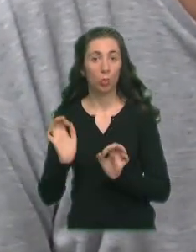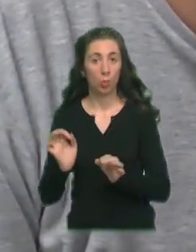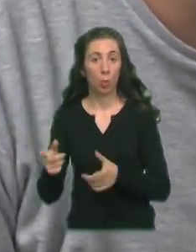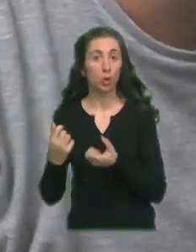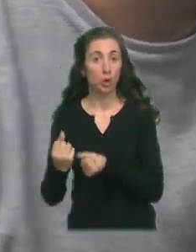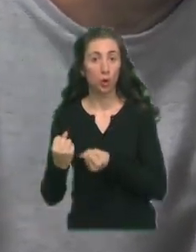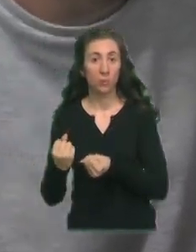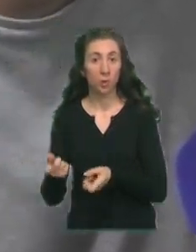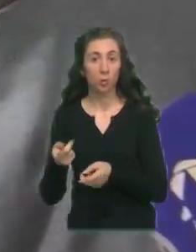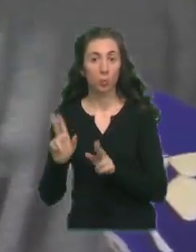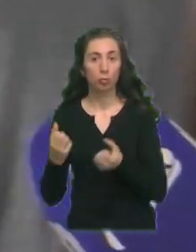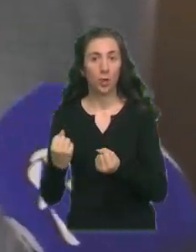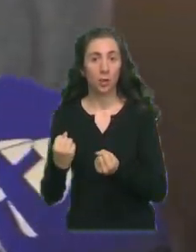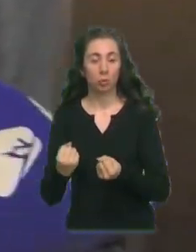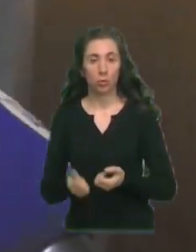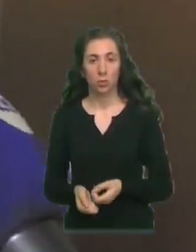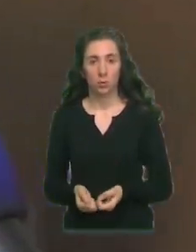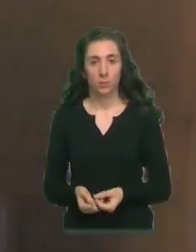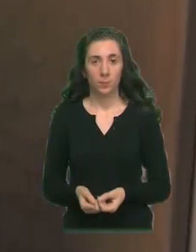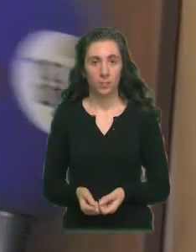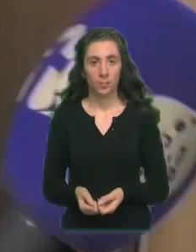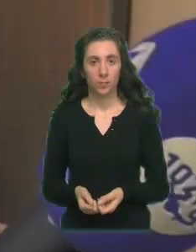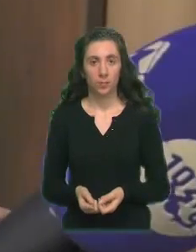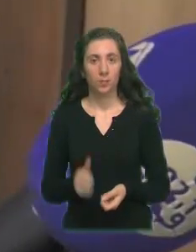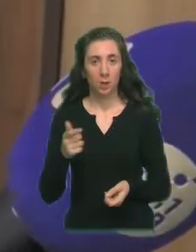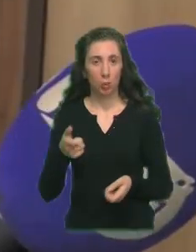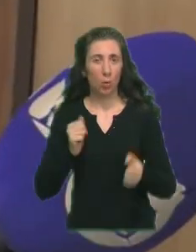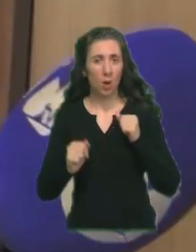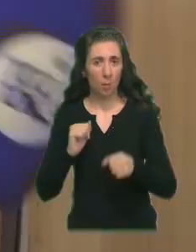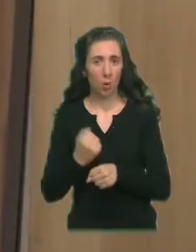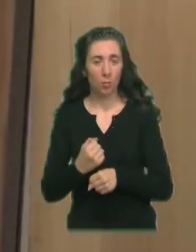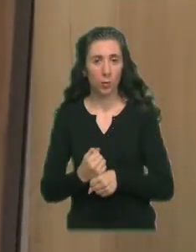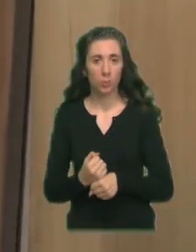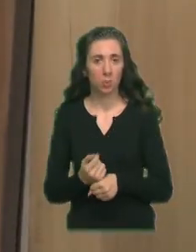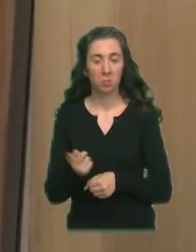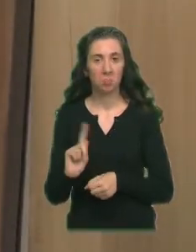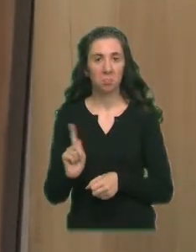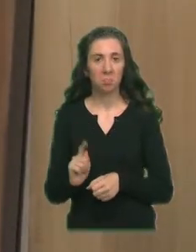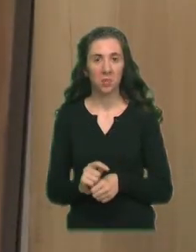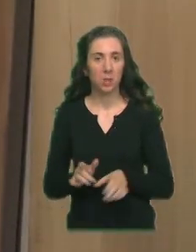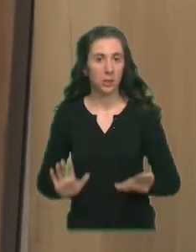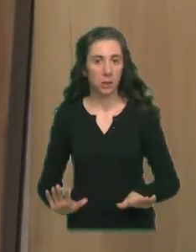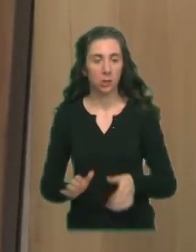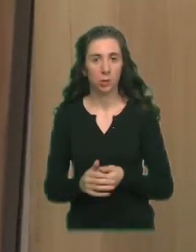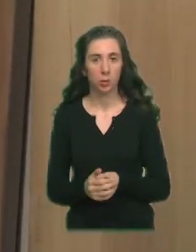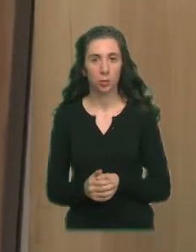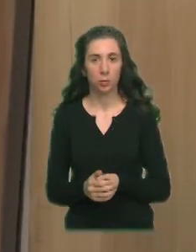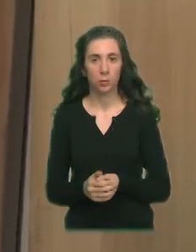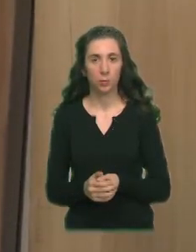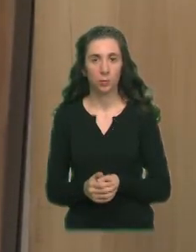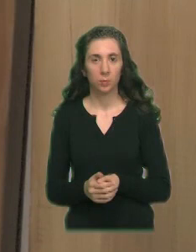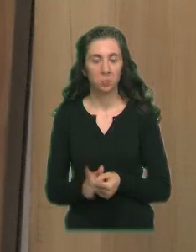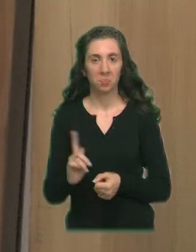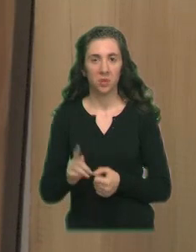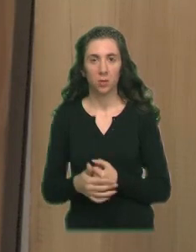dobro, to je čvrsto da može držati. Je li to naporan posao? Nije, sljedeći.